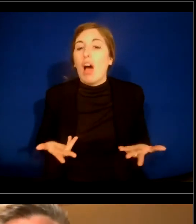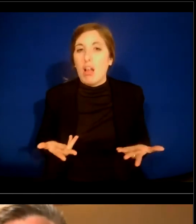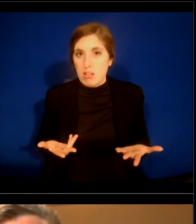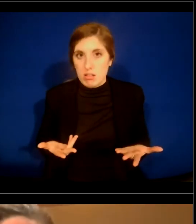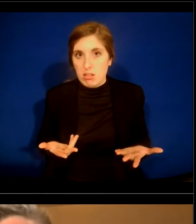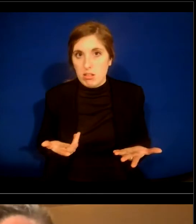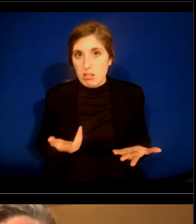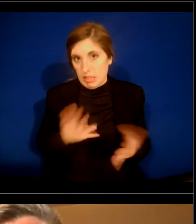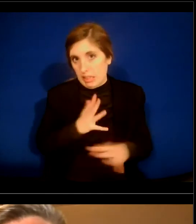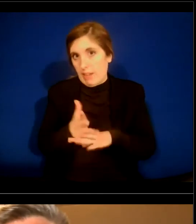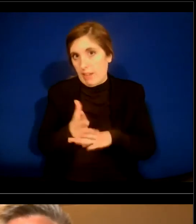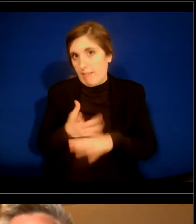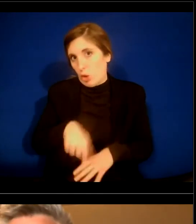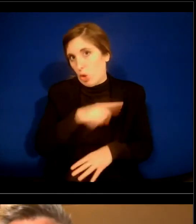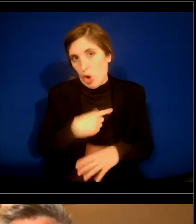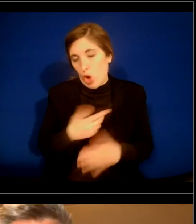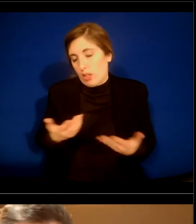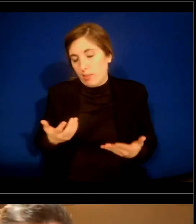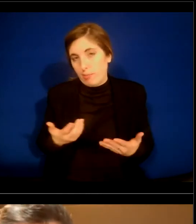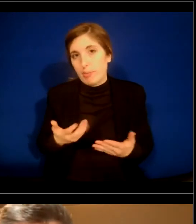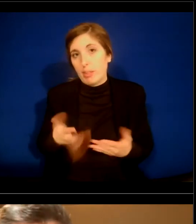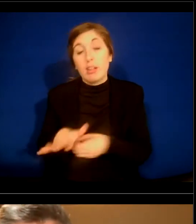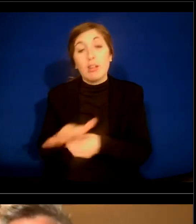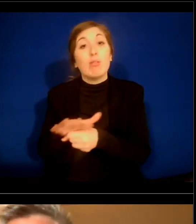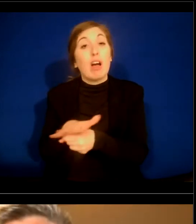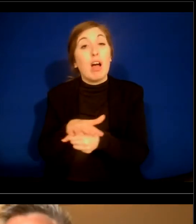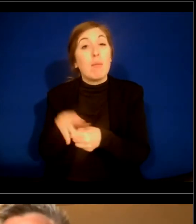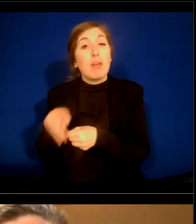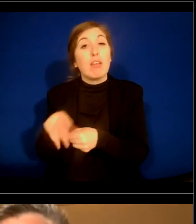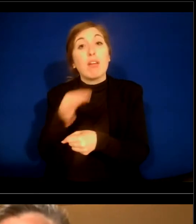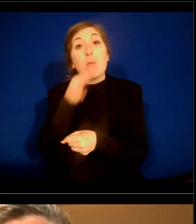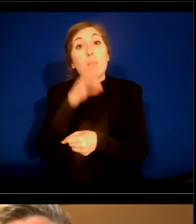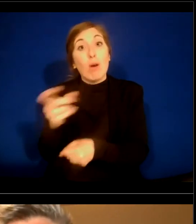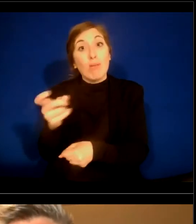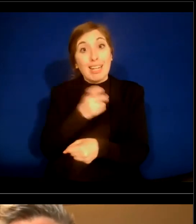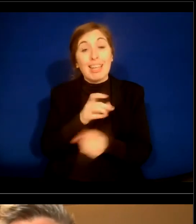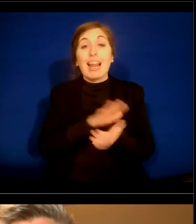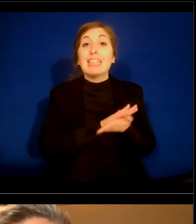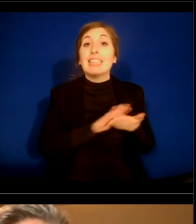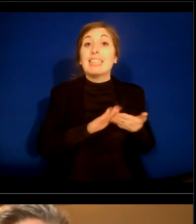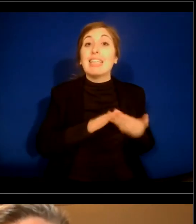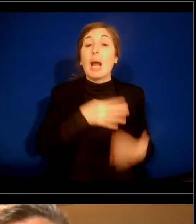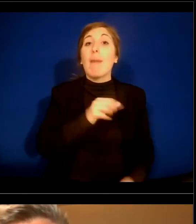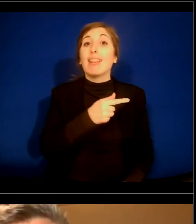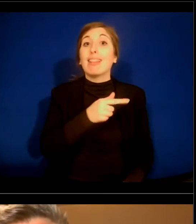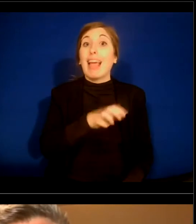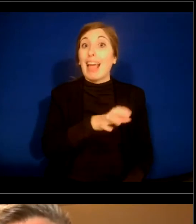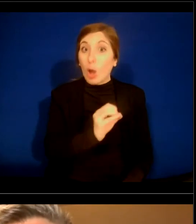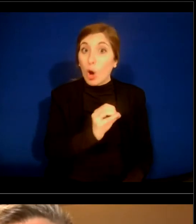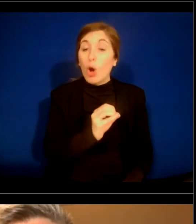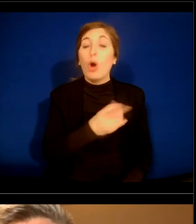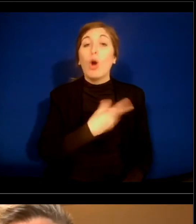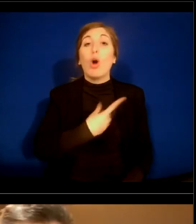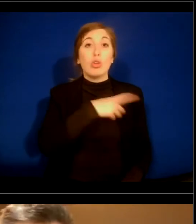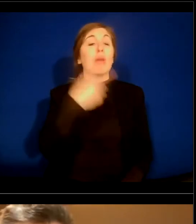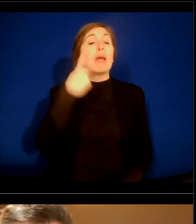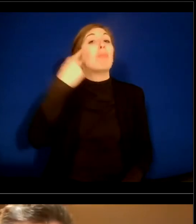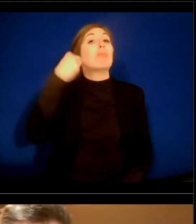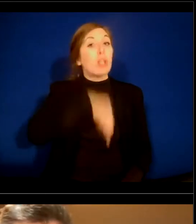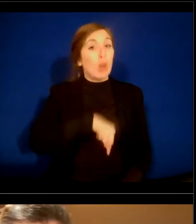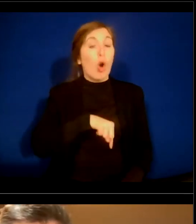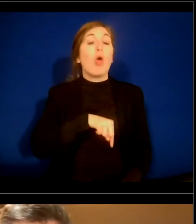interveniamo noi. Se questa famiglia può venire a San Matteo, noi abbiamo attivato una psicologa ucraina assunta da